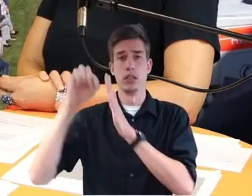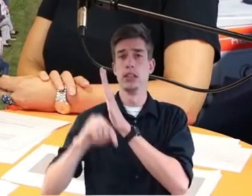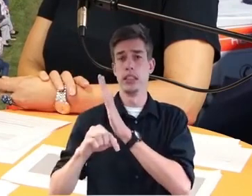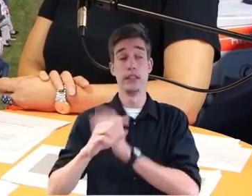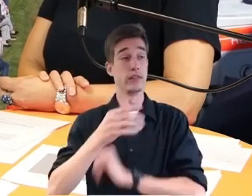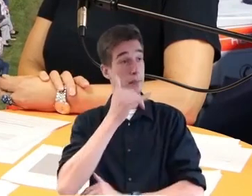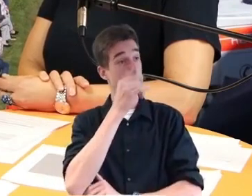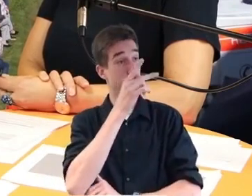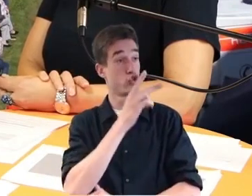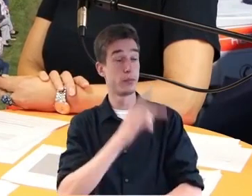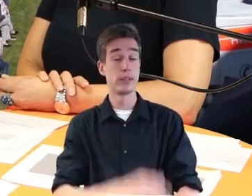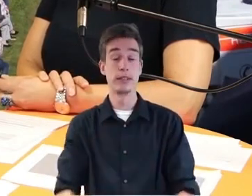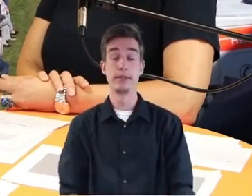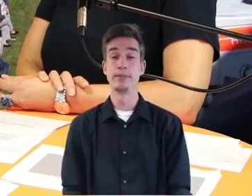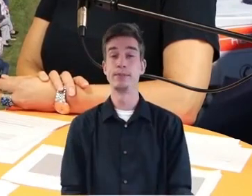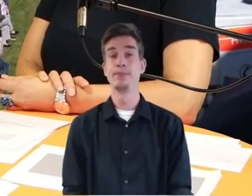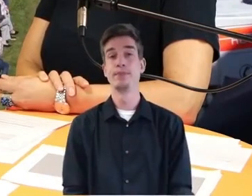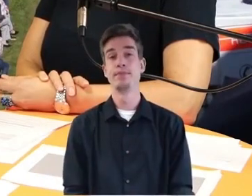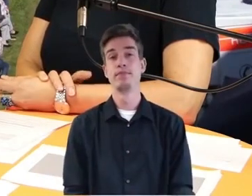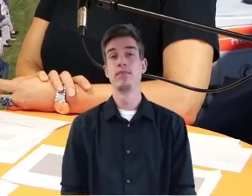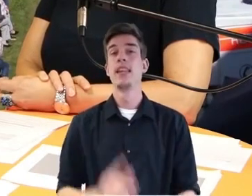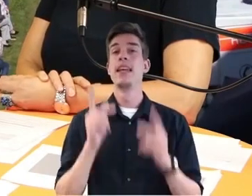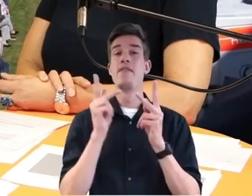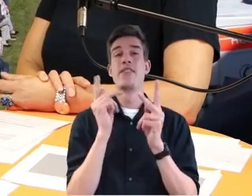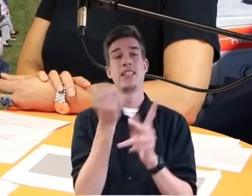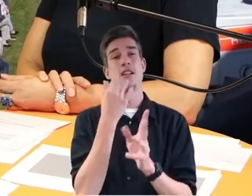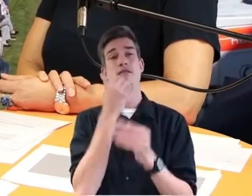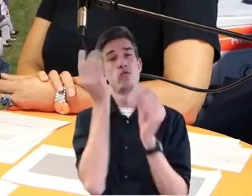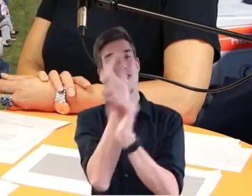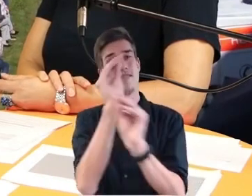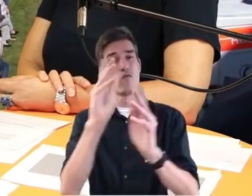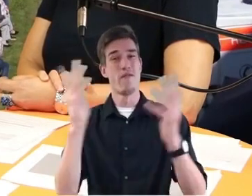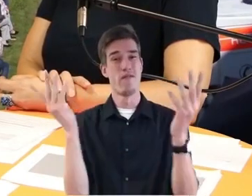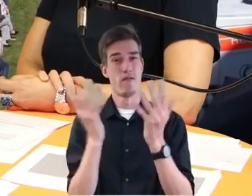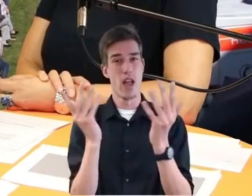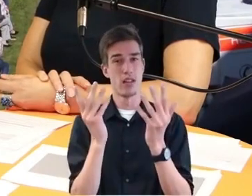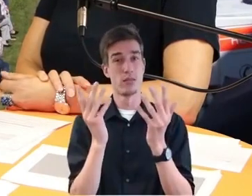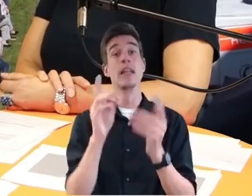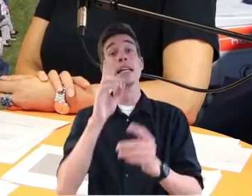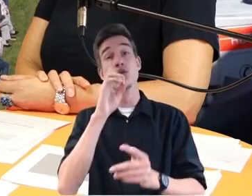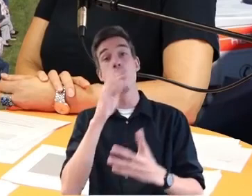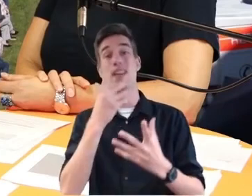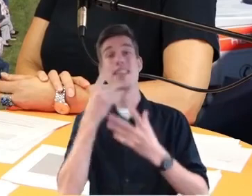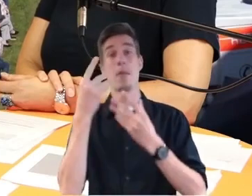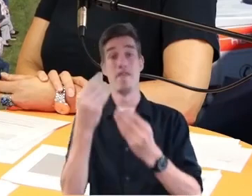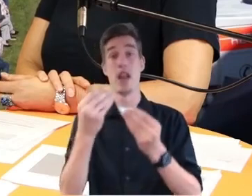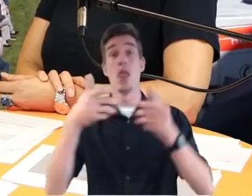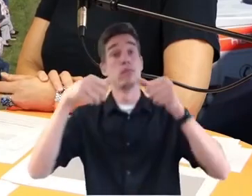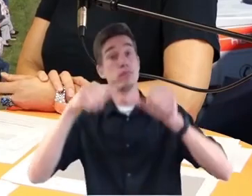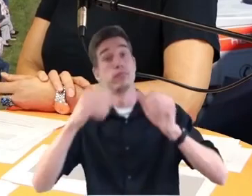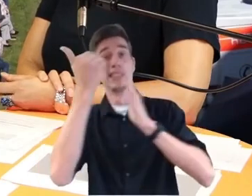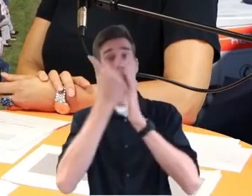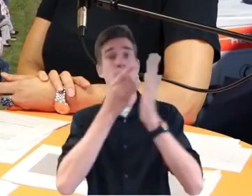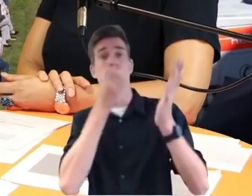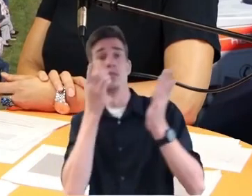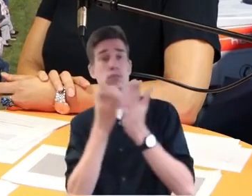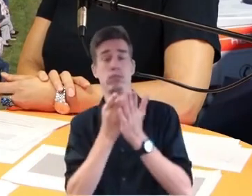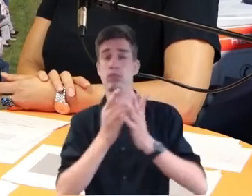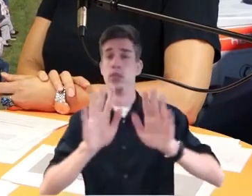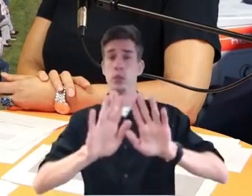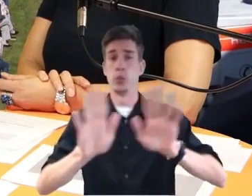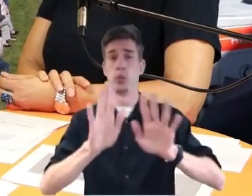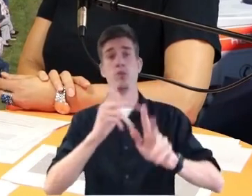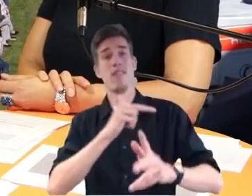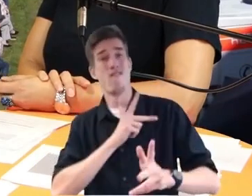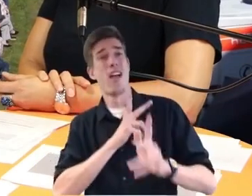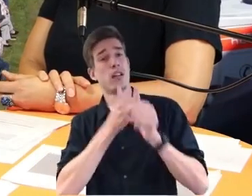Genau. Was aber ganz wichtig zu betonen ist, es handelt sich dabei um Empfehlungen. Also das sind keine Vorschriften. Niemand muss das eins zu